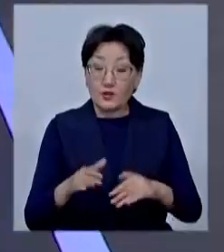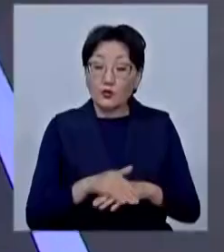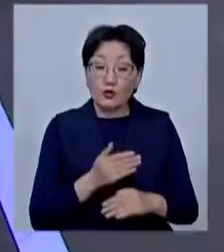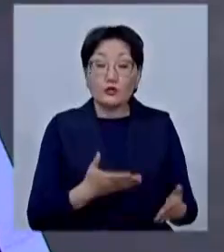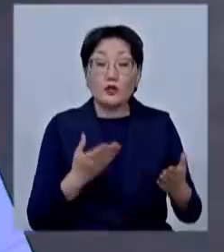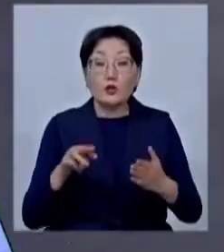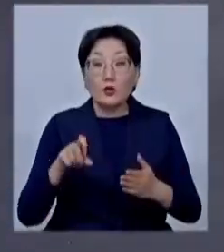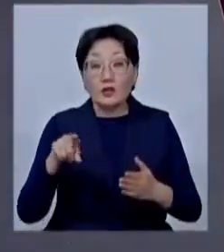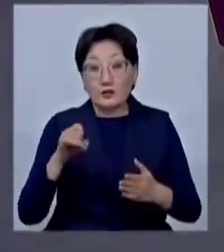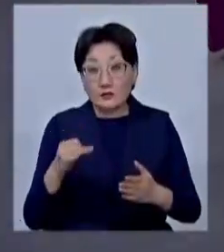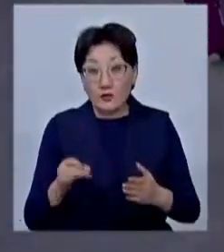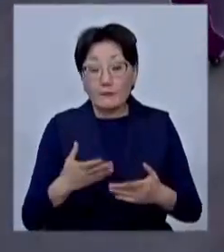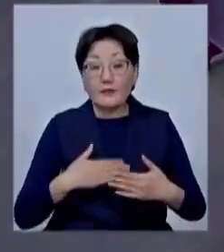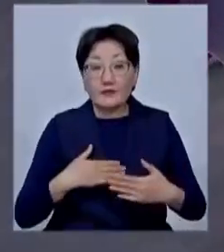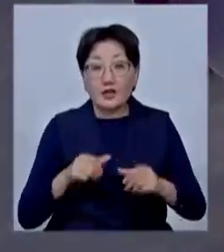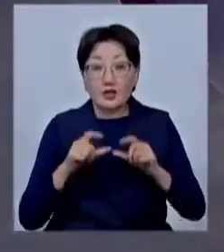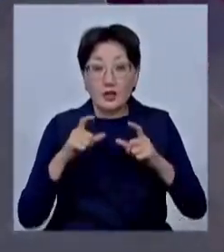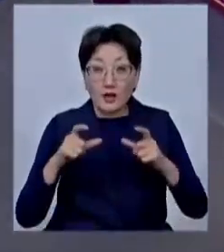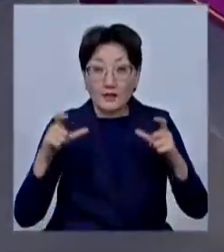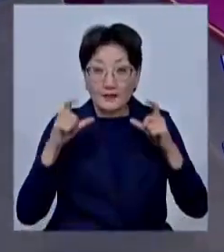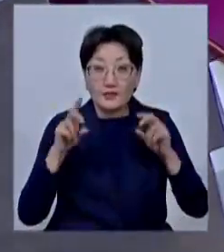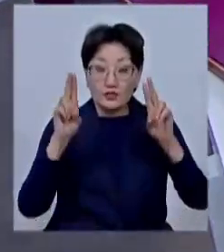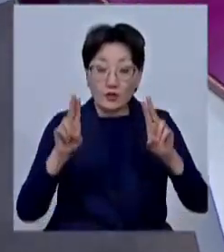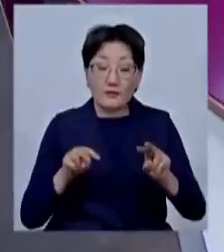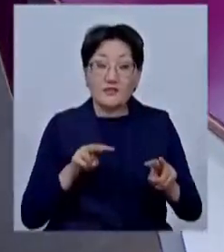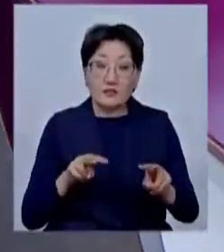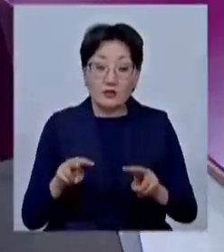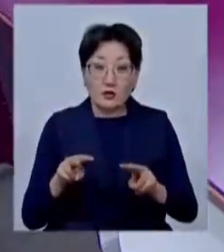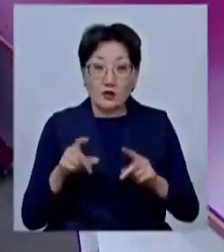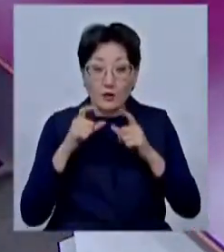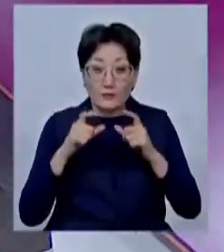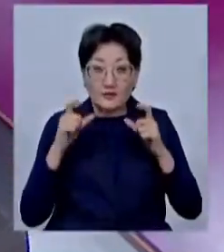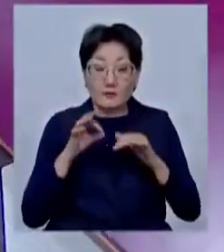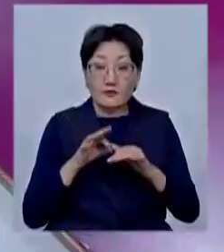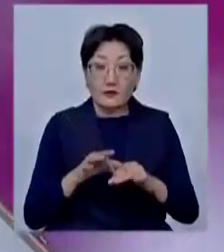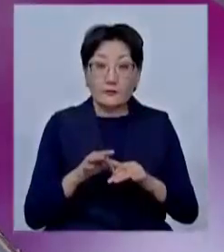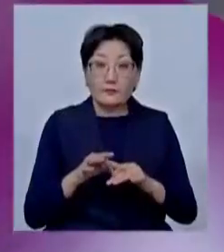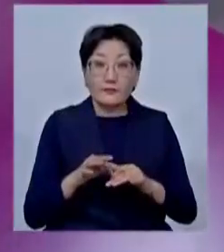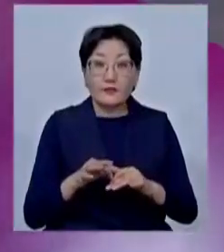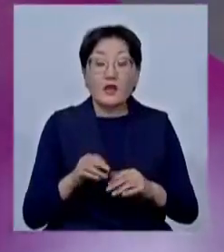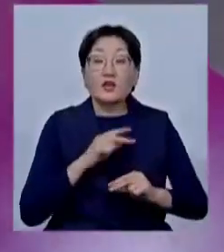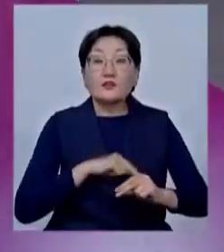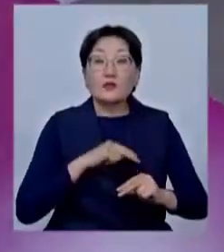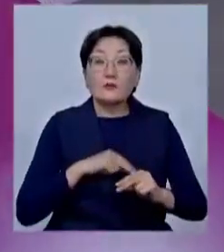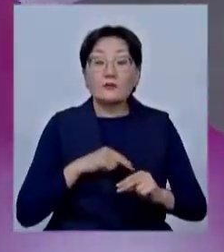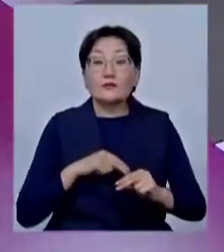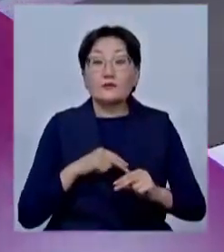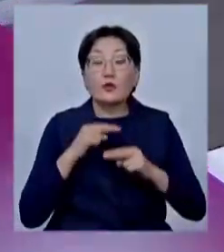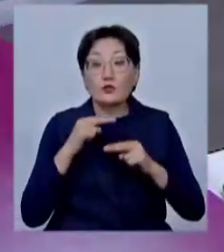келдіңіз, Толғанай. Енді менде карантиндік талапты сақтап, маскамды тағып алайын. Еңбектің елінгені